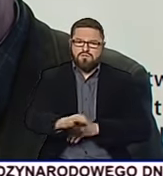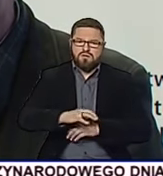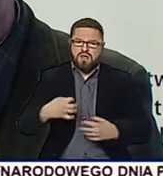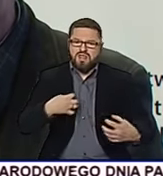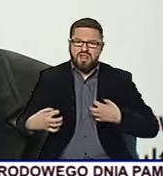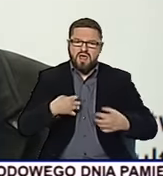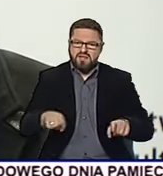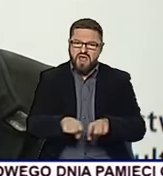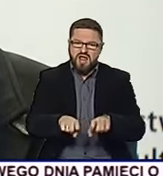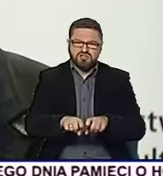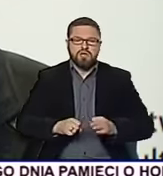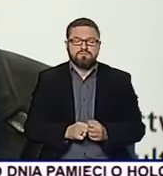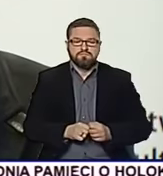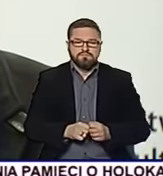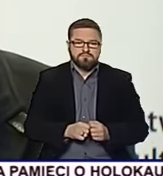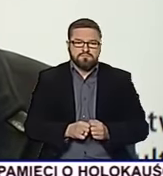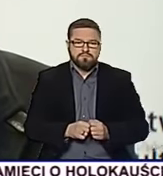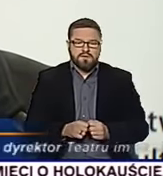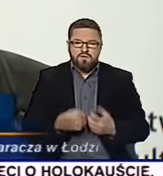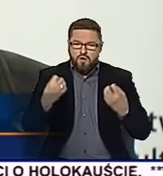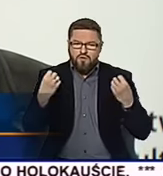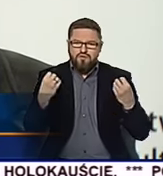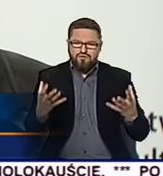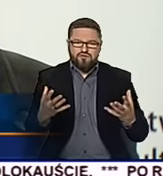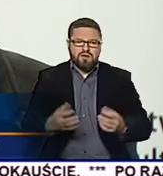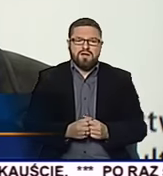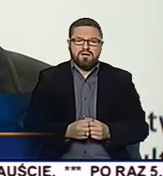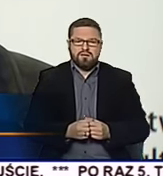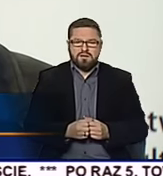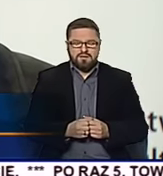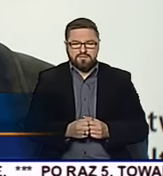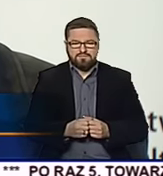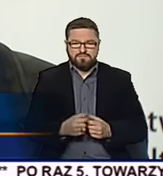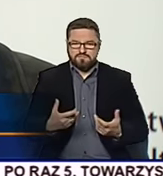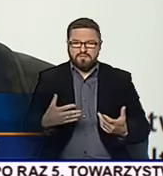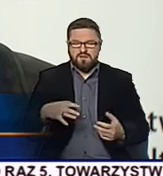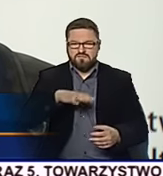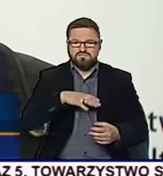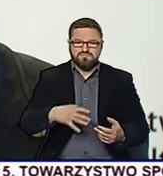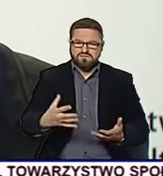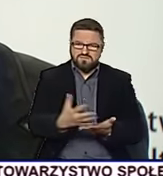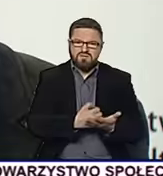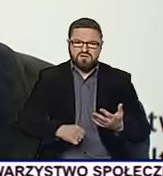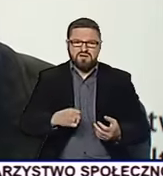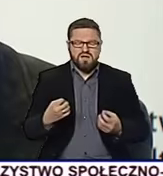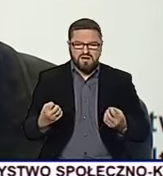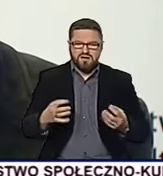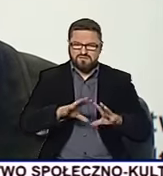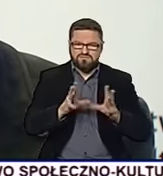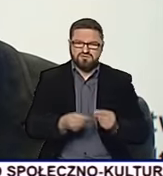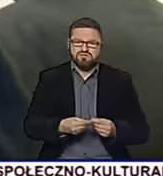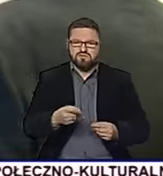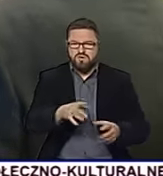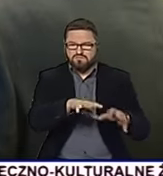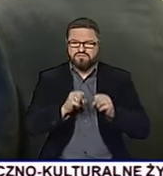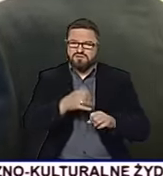Teatr Jaracza. Kultura pełnymi garściami, można powiedzieć, czerpie z dorobku kultury